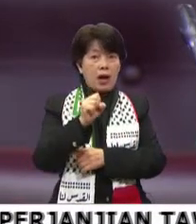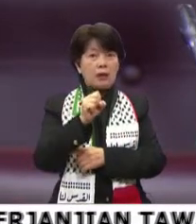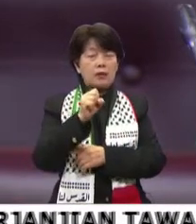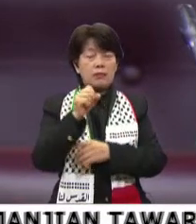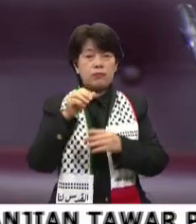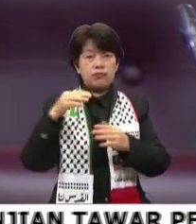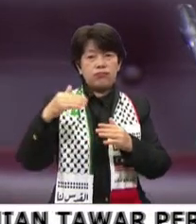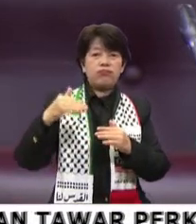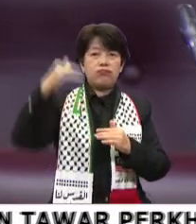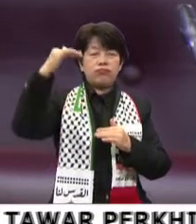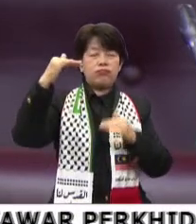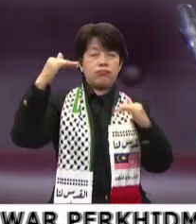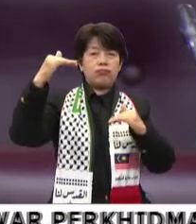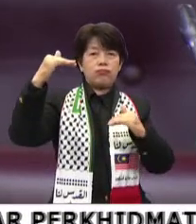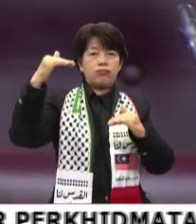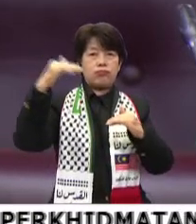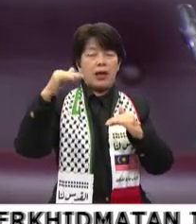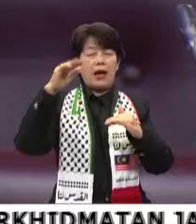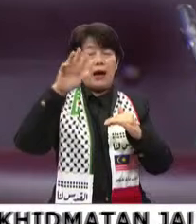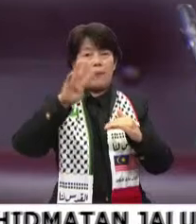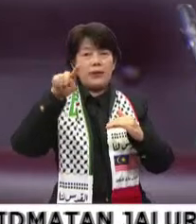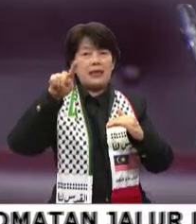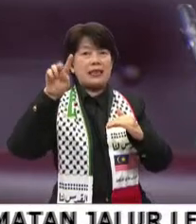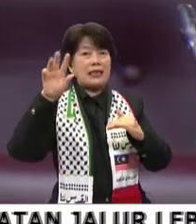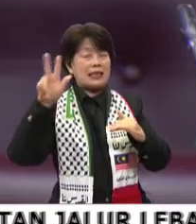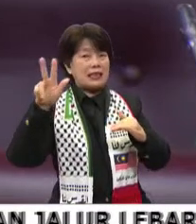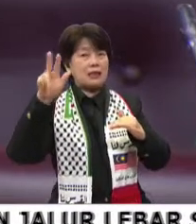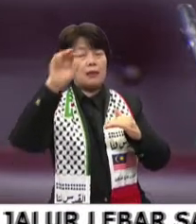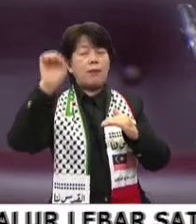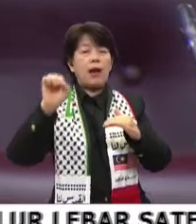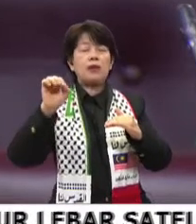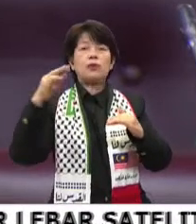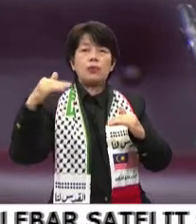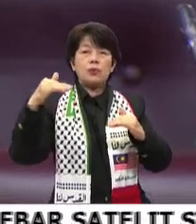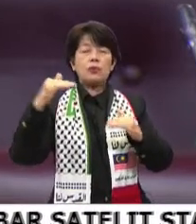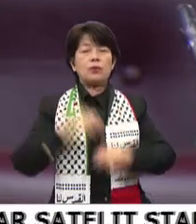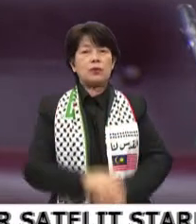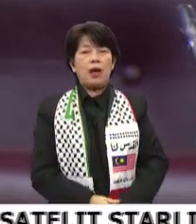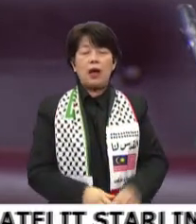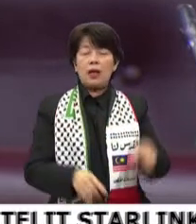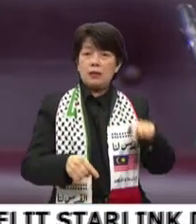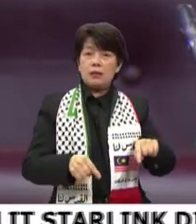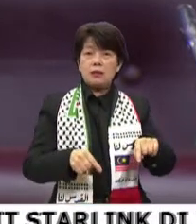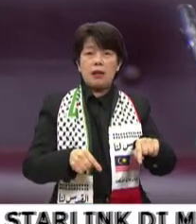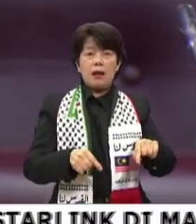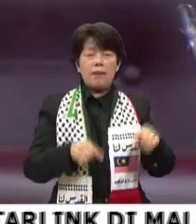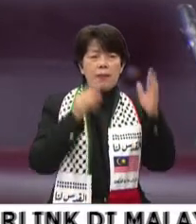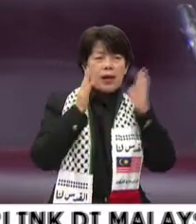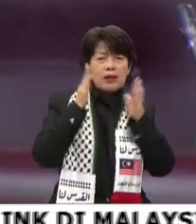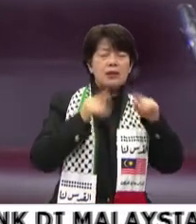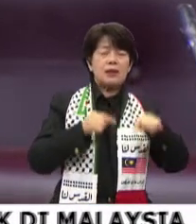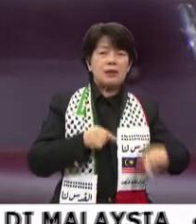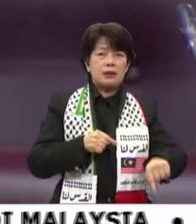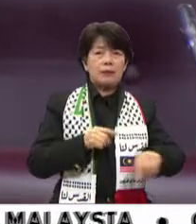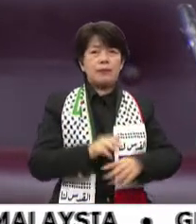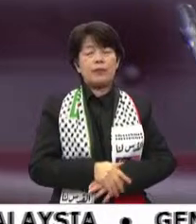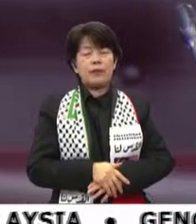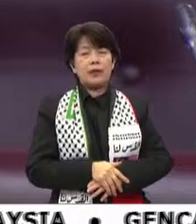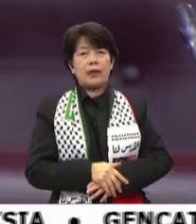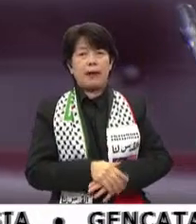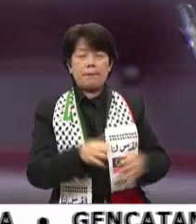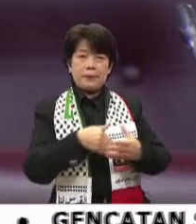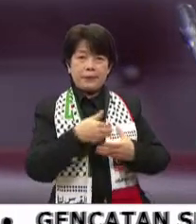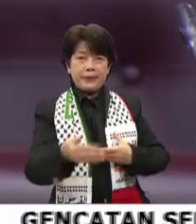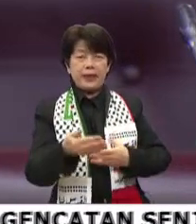lebih tinggi kita 439% maka dana asing dilaburkan di Malaysia itu dalam bentuk bon lantas menjejaskan lagi